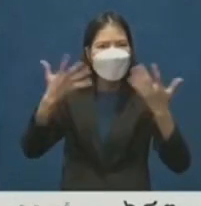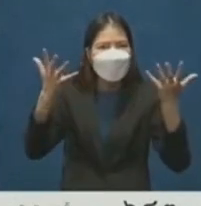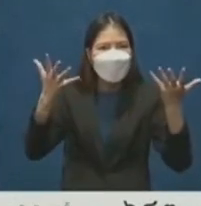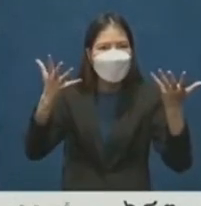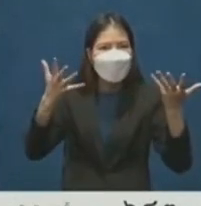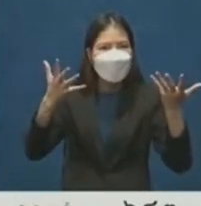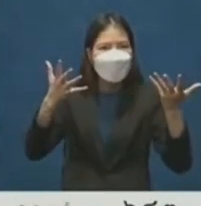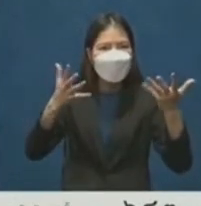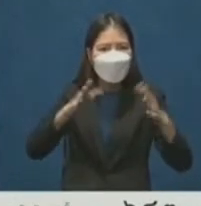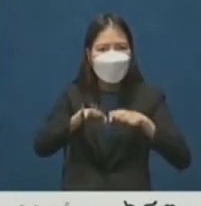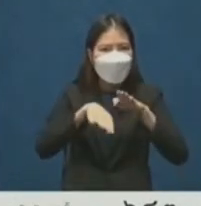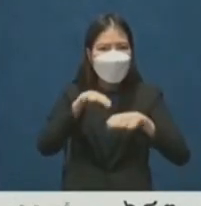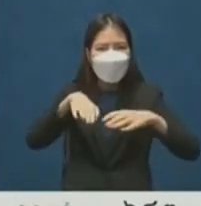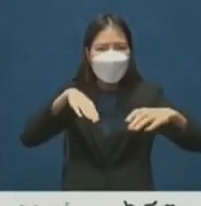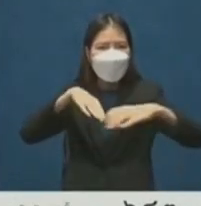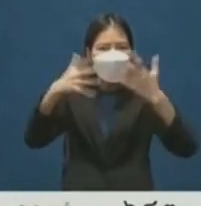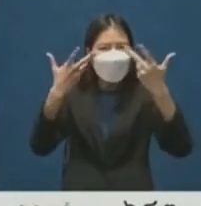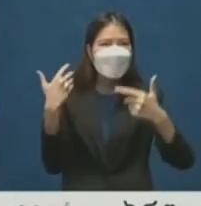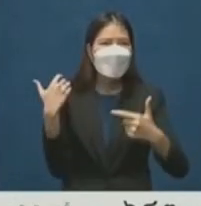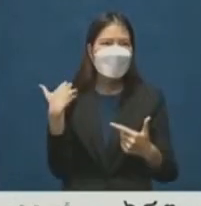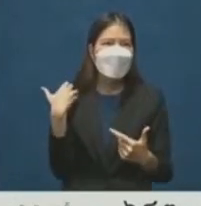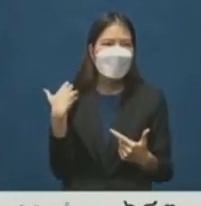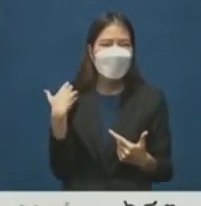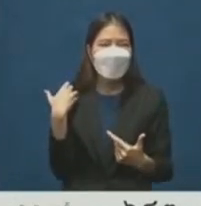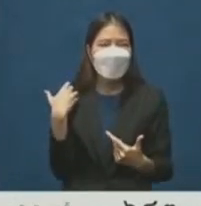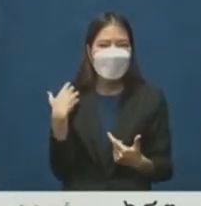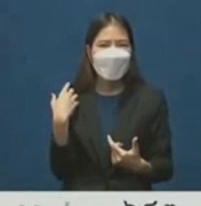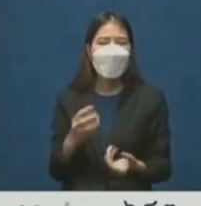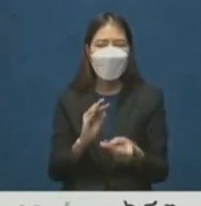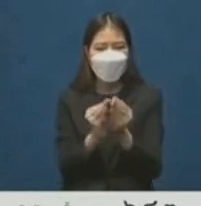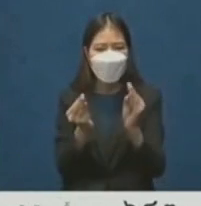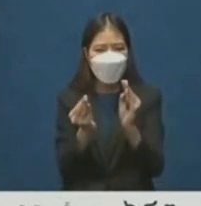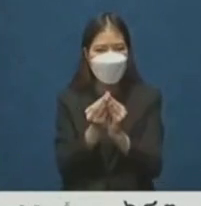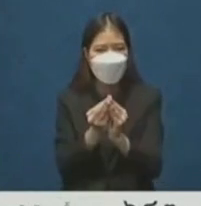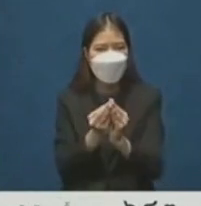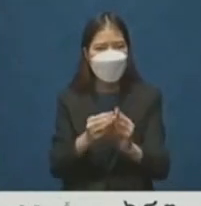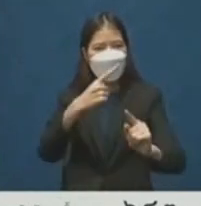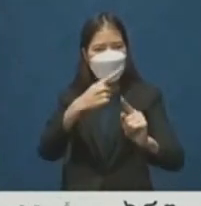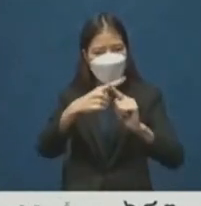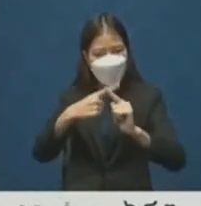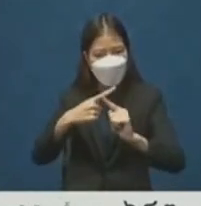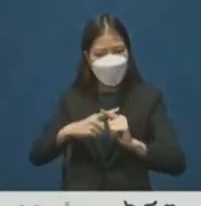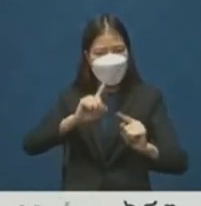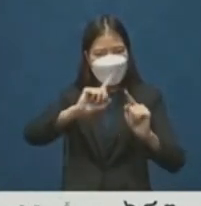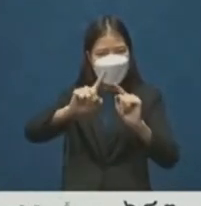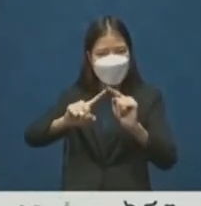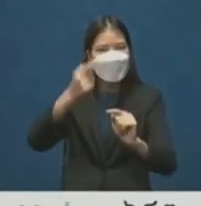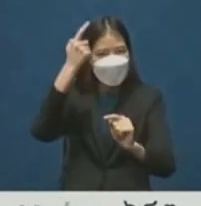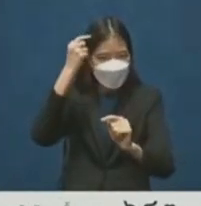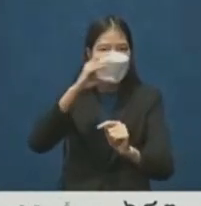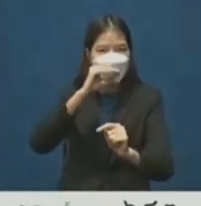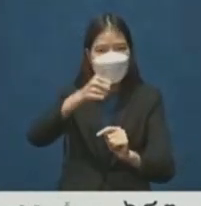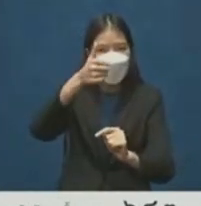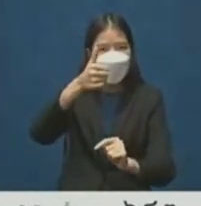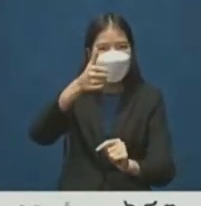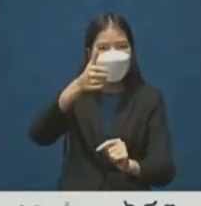านะครับแต่ผมท่องสูตรคูณได้ป.4ท่องสูตรคูณได้แล้วไม่มีครูปริญญาตรี